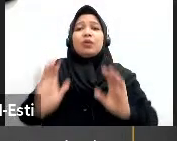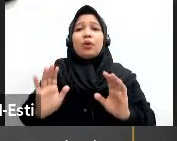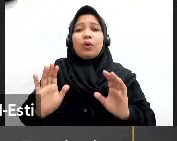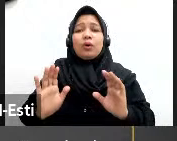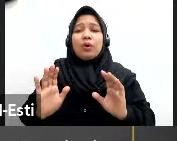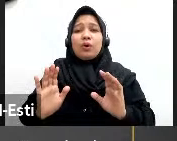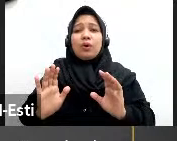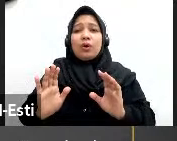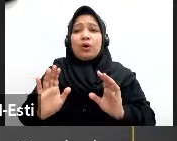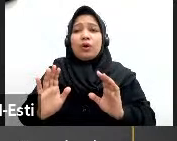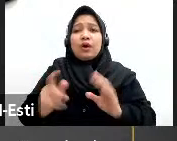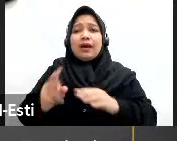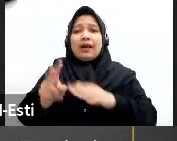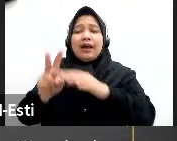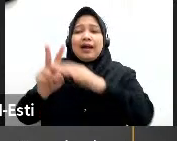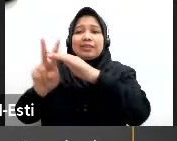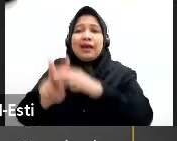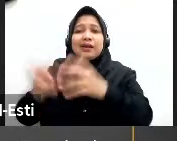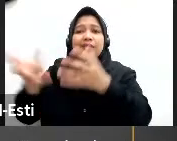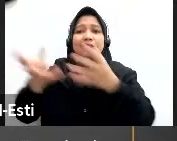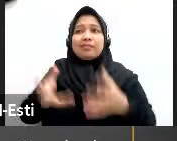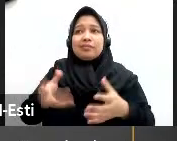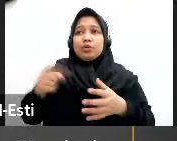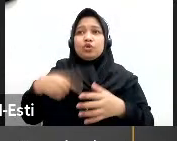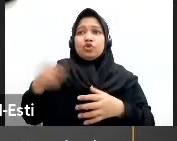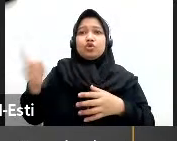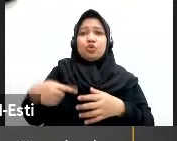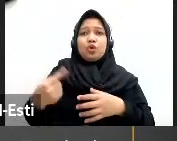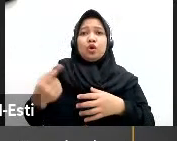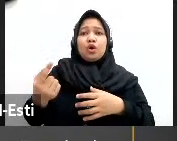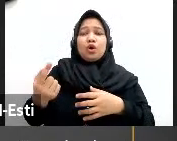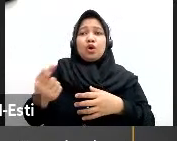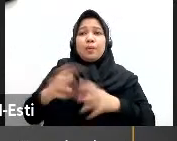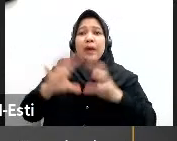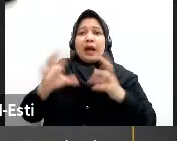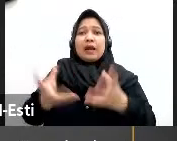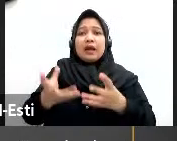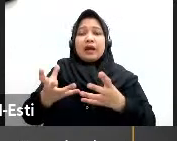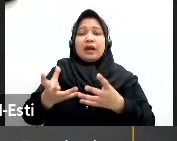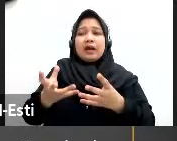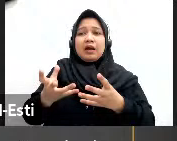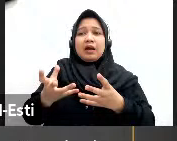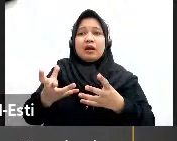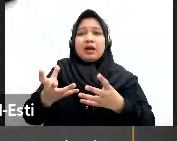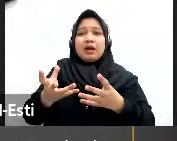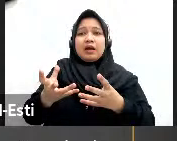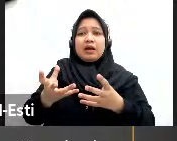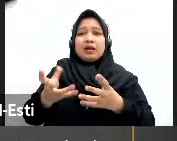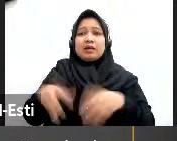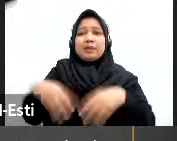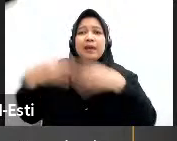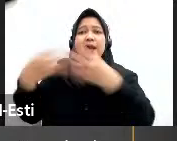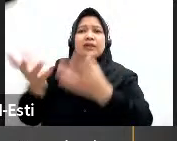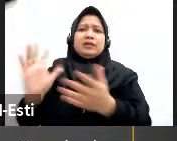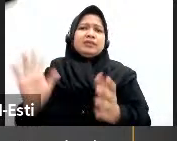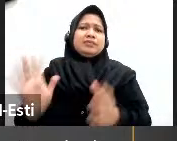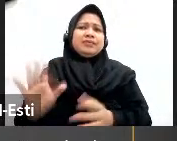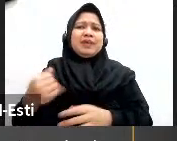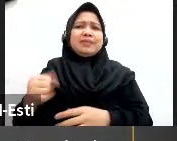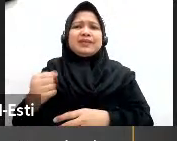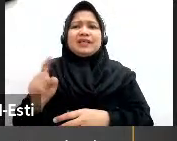tidak bisa dia disuruh mengembalikan barangnya ke pelaku Za karena kontraknya sudah selesai